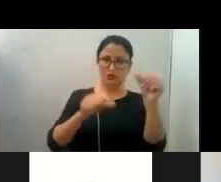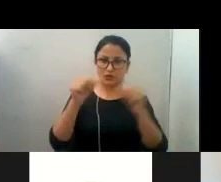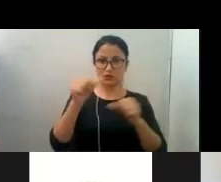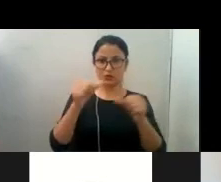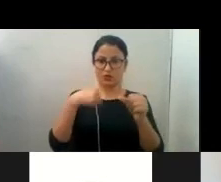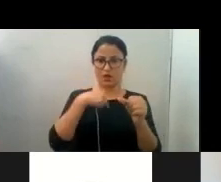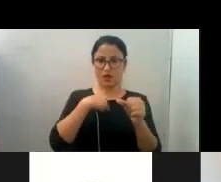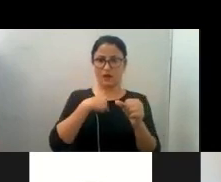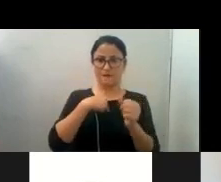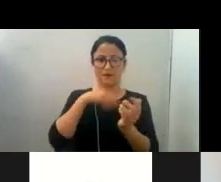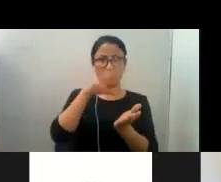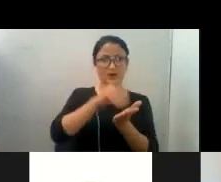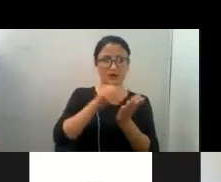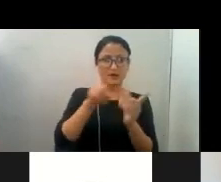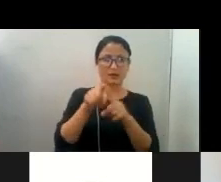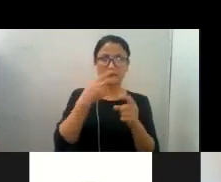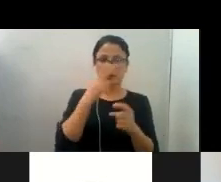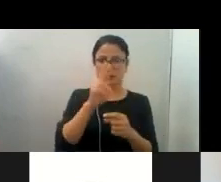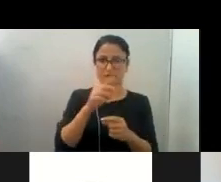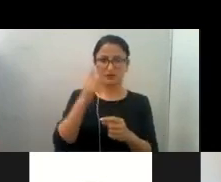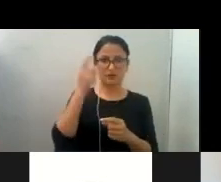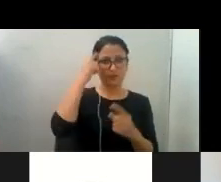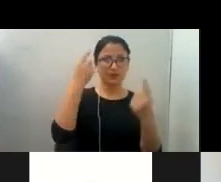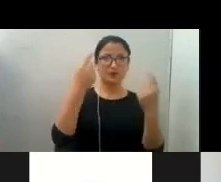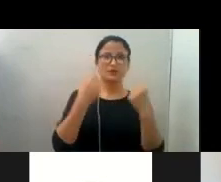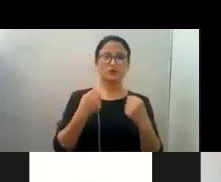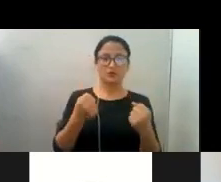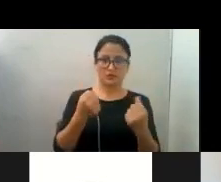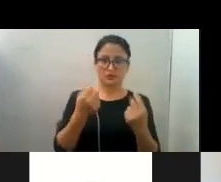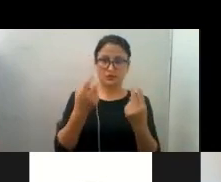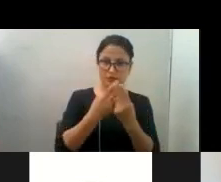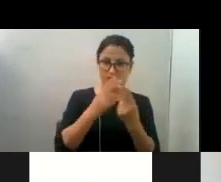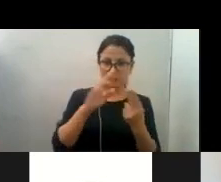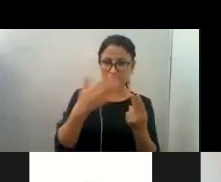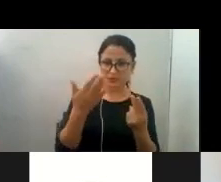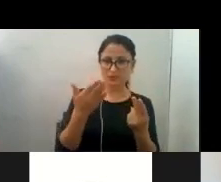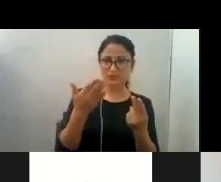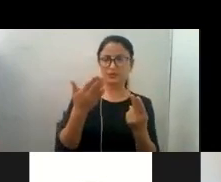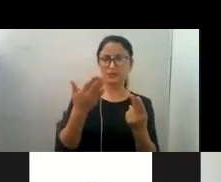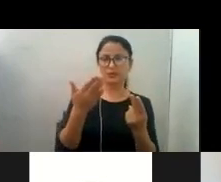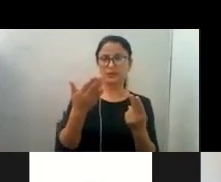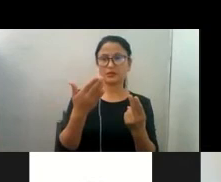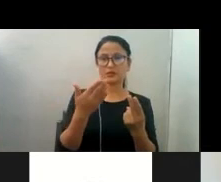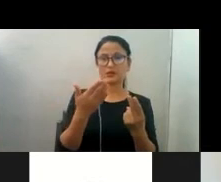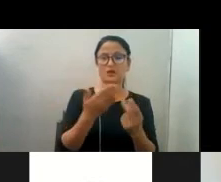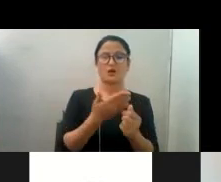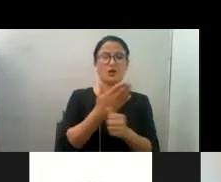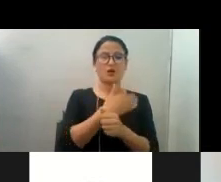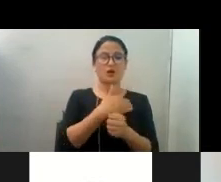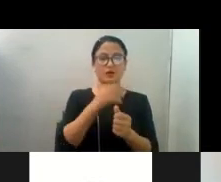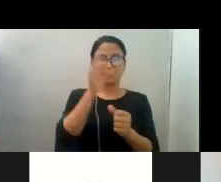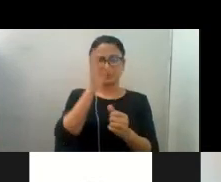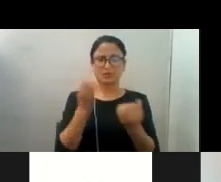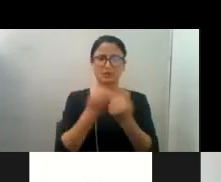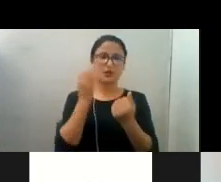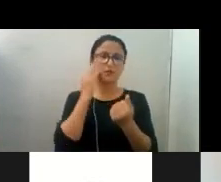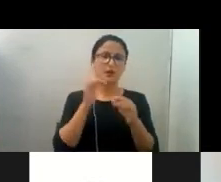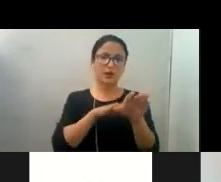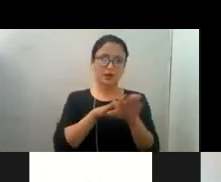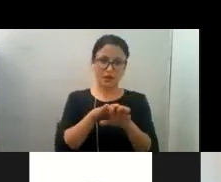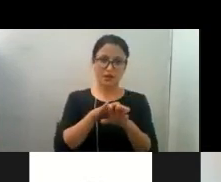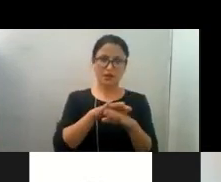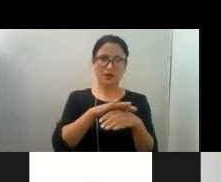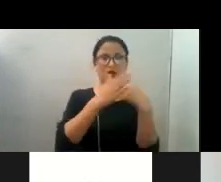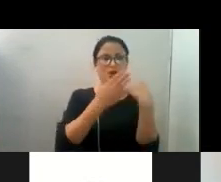हाम्रो जुन डाटाहरूले पनि देखाउँछ जस्तो मेन्टल हेल्थ भयो त्यसपछि आएर अघिको डाटाहरूमा हेर्दा विशेष गरी महिलाहरूलाई रिप्रोडक्टिभ